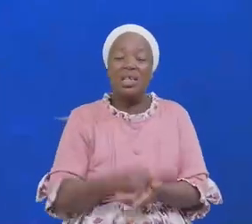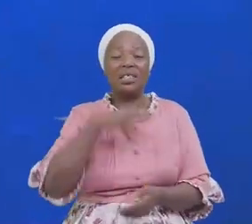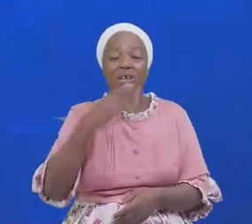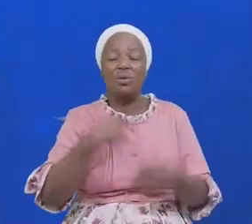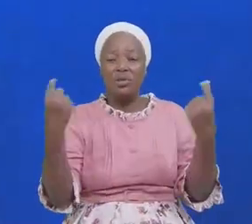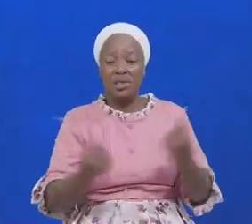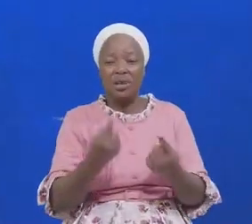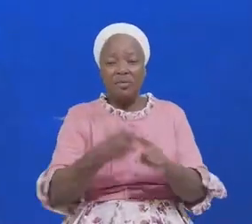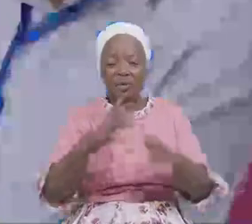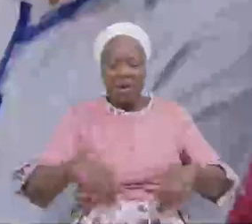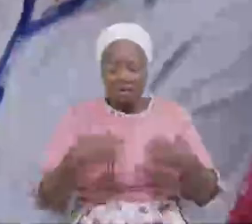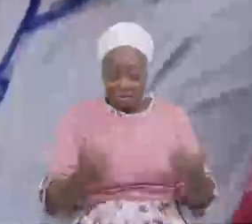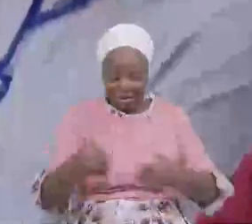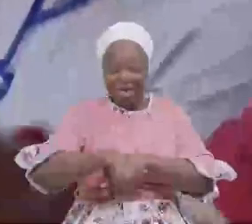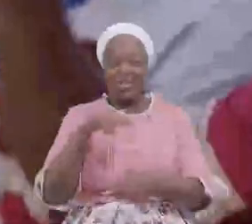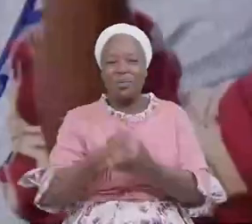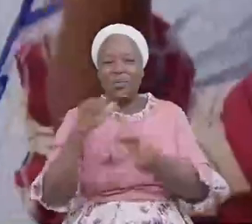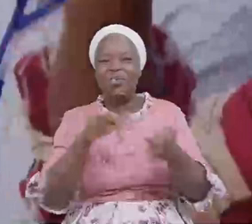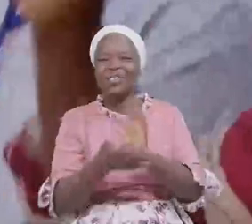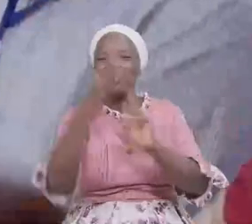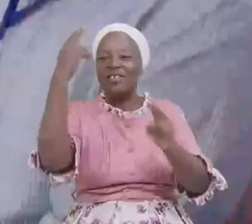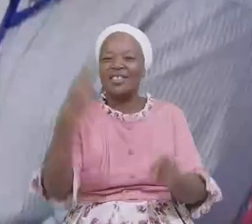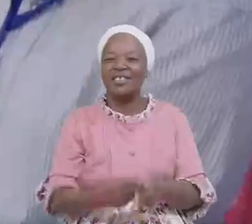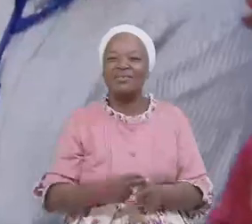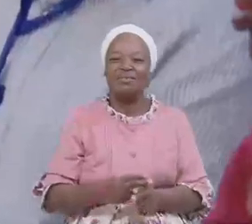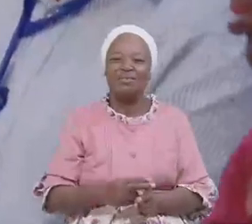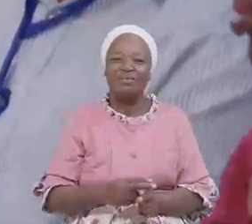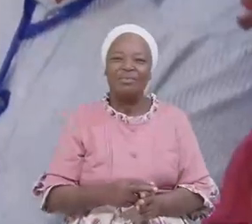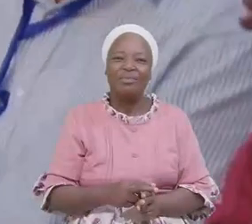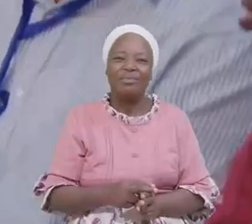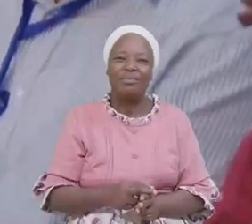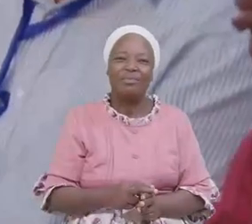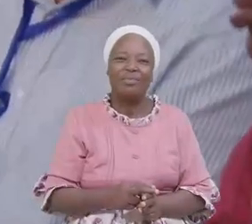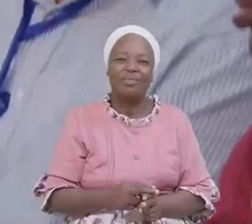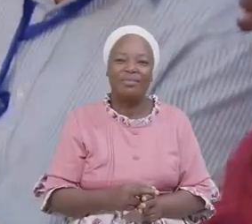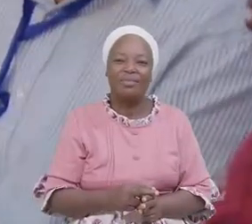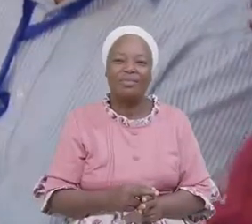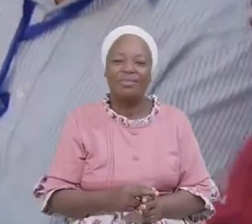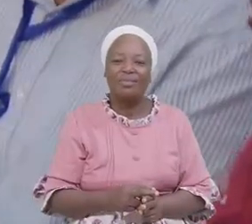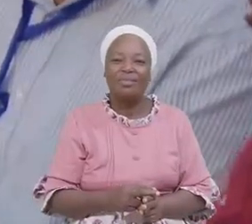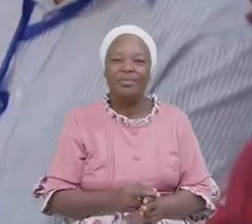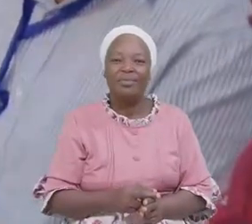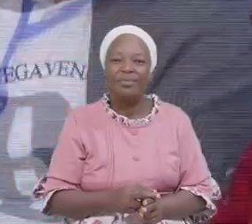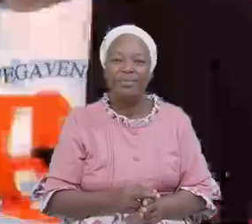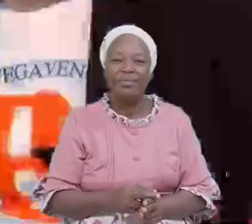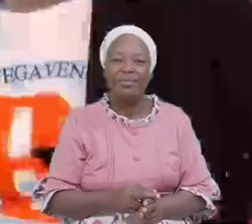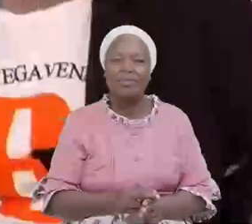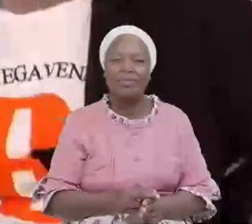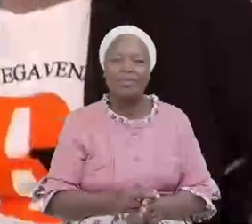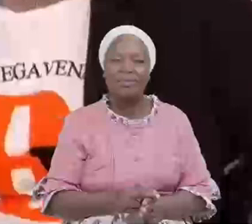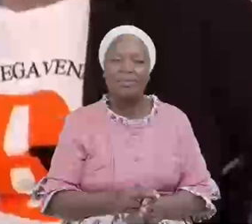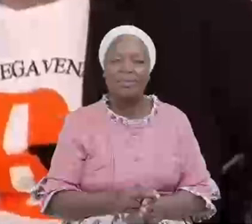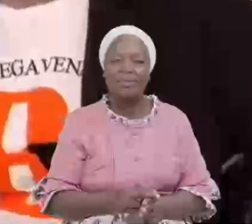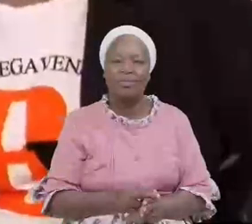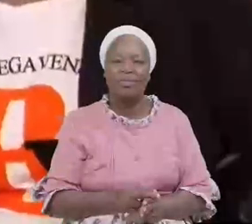oh, les saletés du péché, tout ce qui est du péché. Parce qu'ils pensent, ils ne pensent pas que cela a été enlevé. Et ils confessent ça à tout moment. Mais